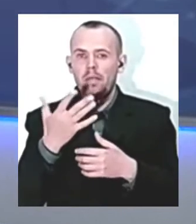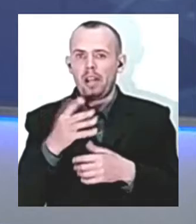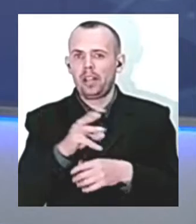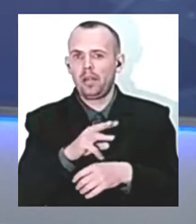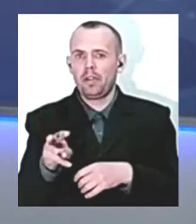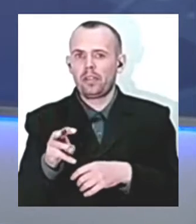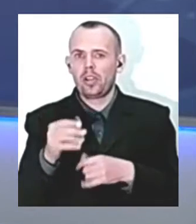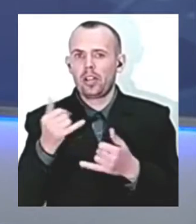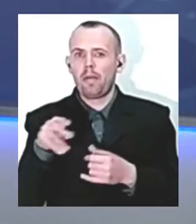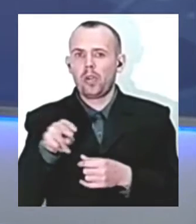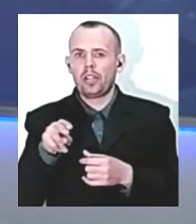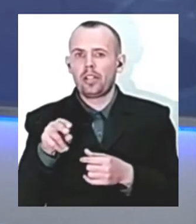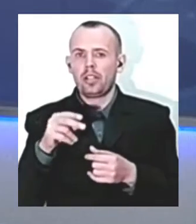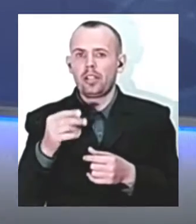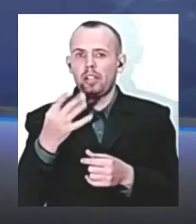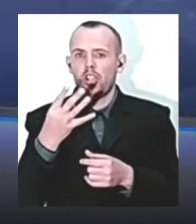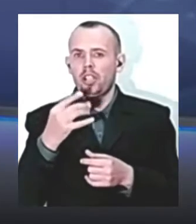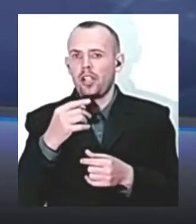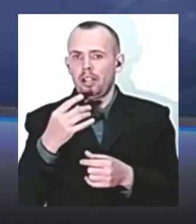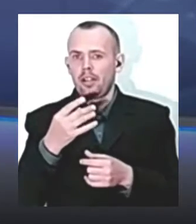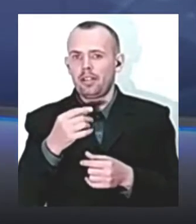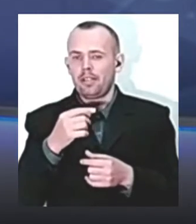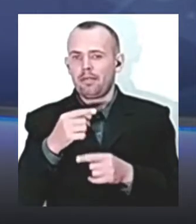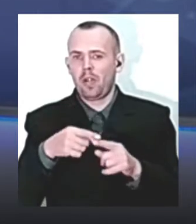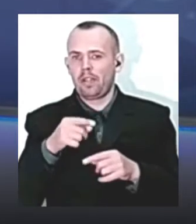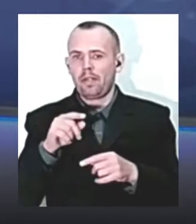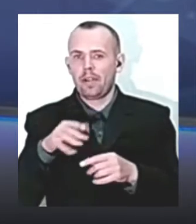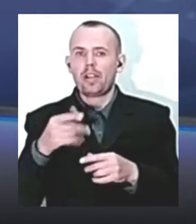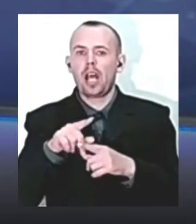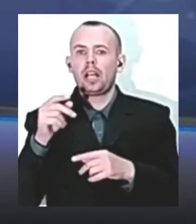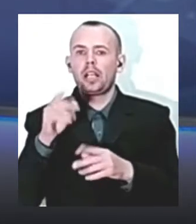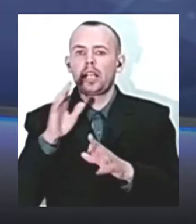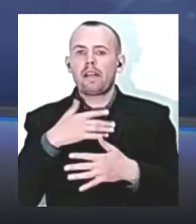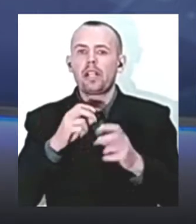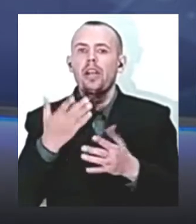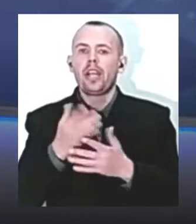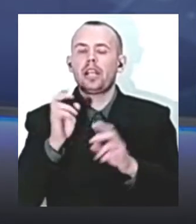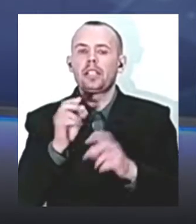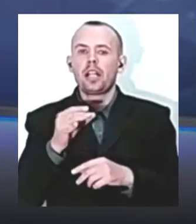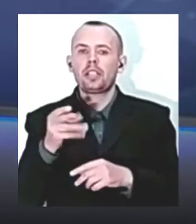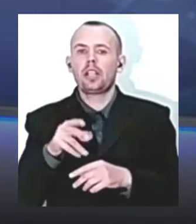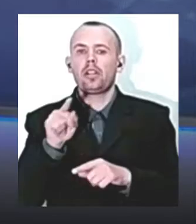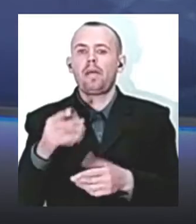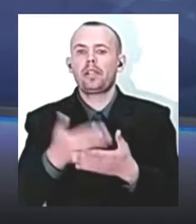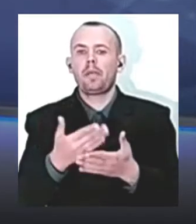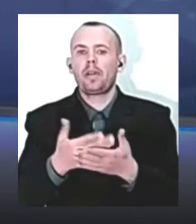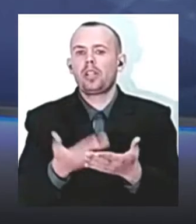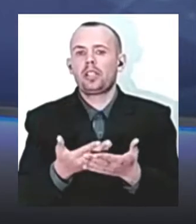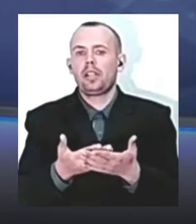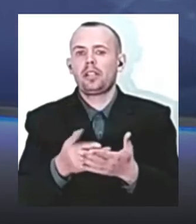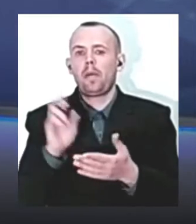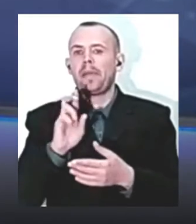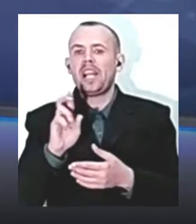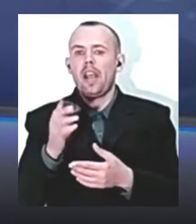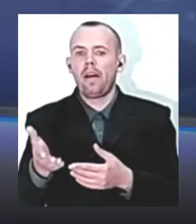здається, 4,5 коштувала ця киснева станція. Є кисневі станції, наприклад, здається, в Біляєвці, в Роздільні,